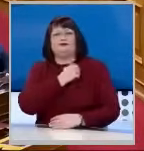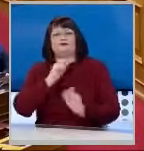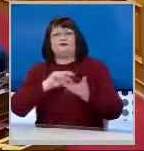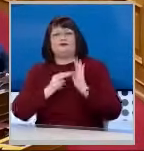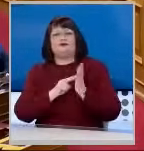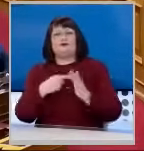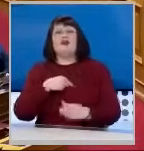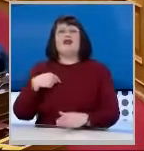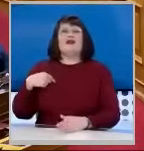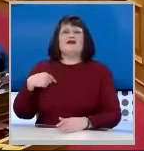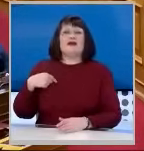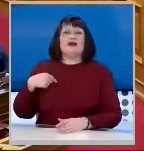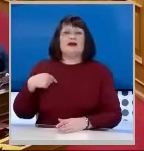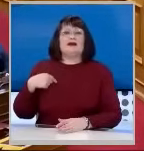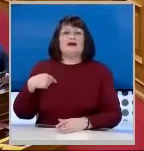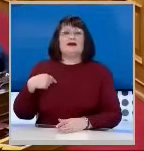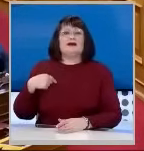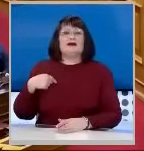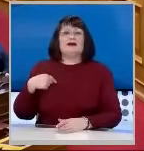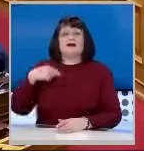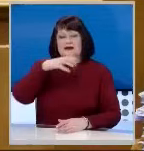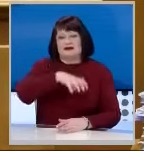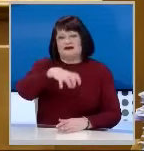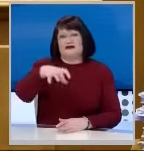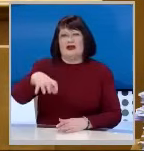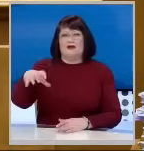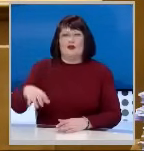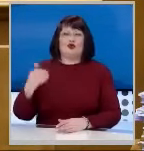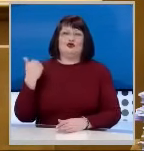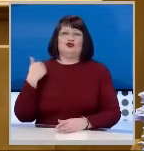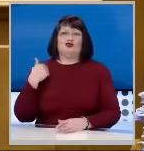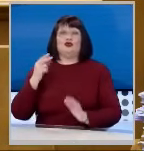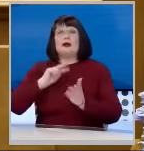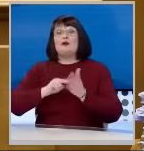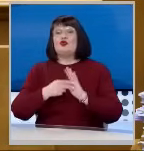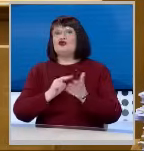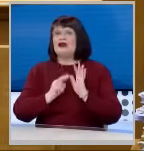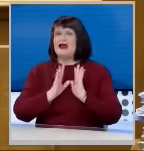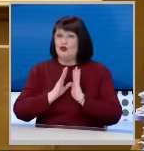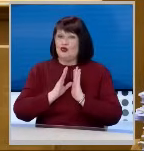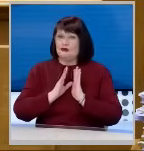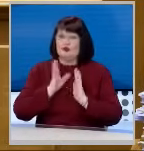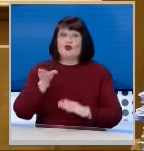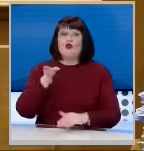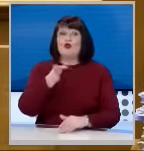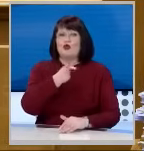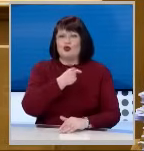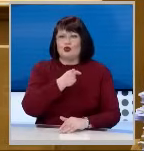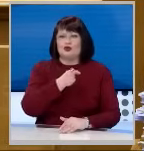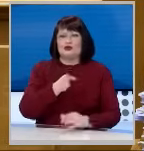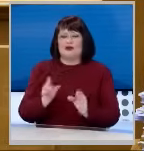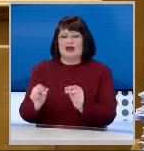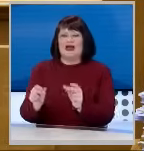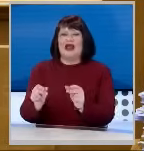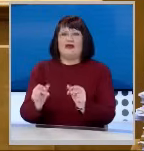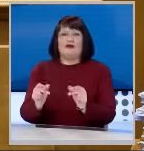διευθυντές σταθμών ότι πρέπει να προσέχω από ραδιοφωνικού